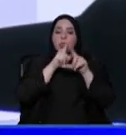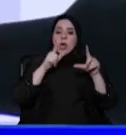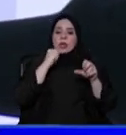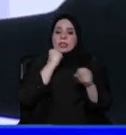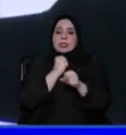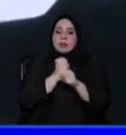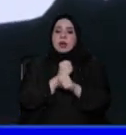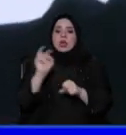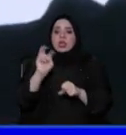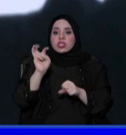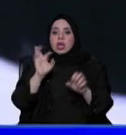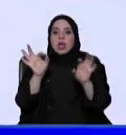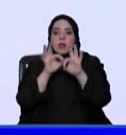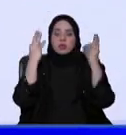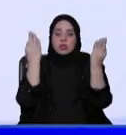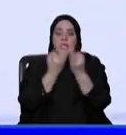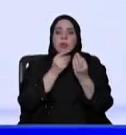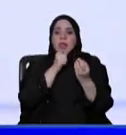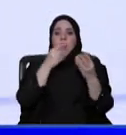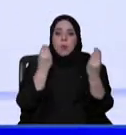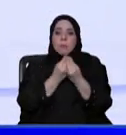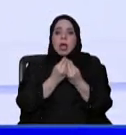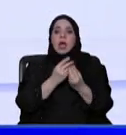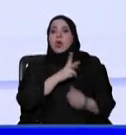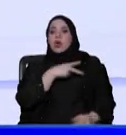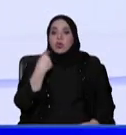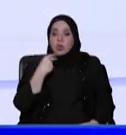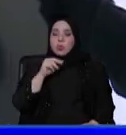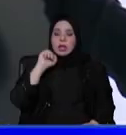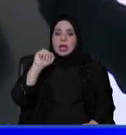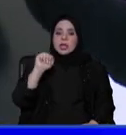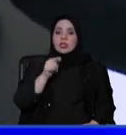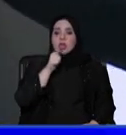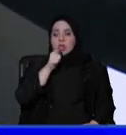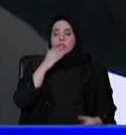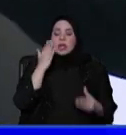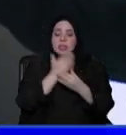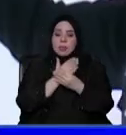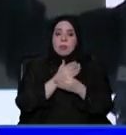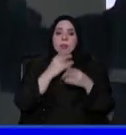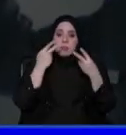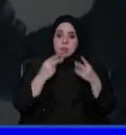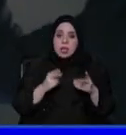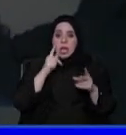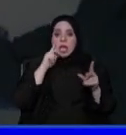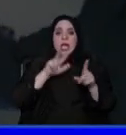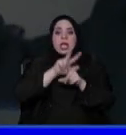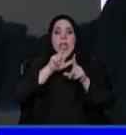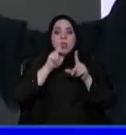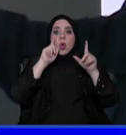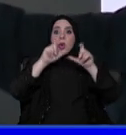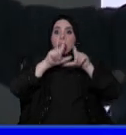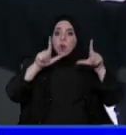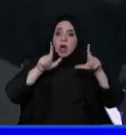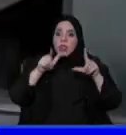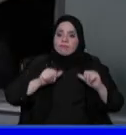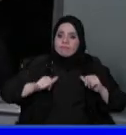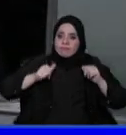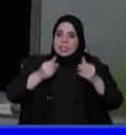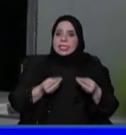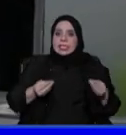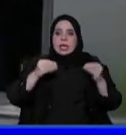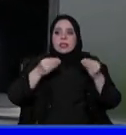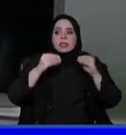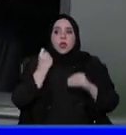الشراكه المجتمعيه مع الجهات الحكوميه والقطاع الخاص والذي كان لهم الاثر البالغ في الدفع نحو زياده